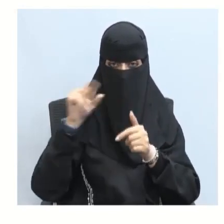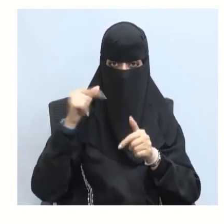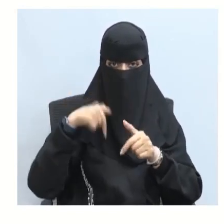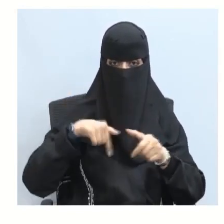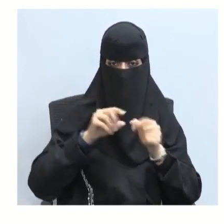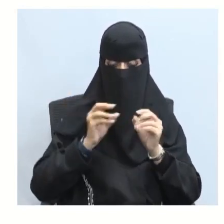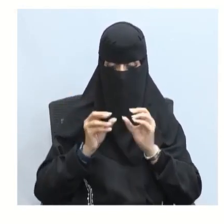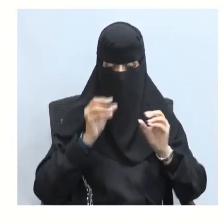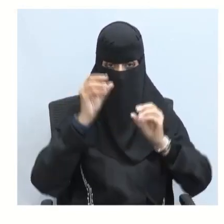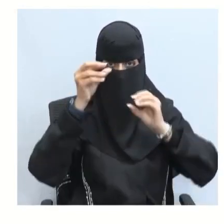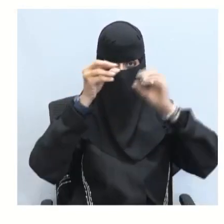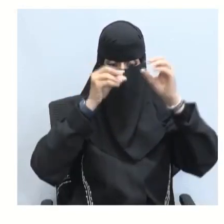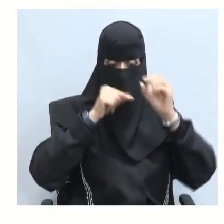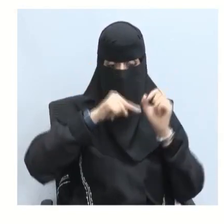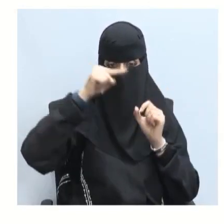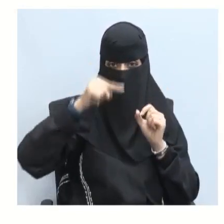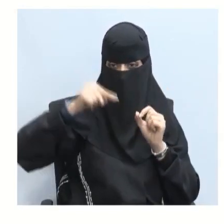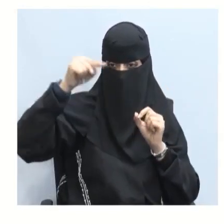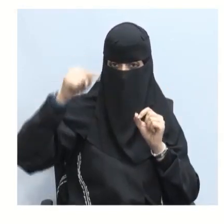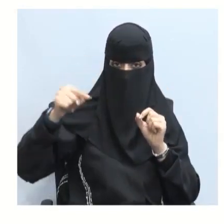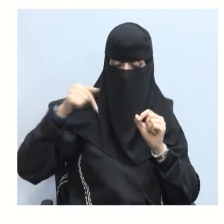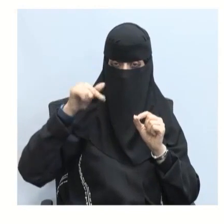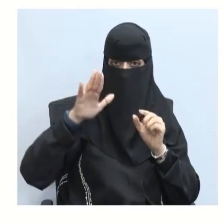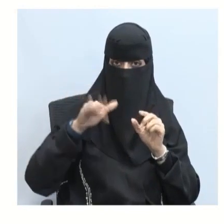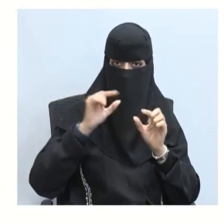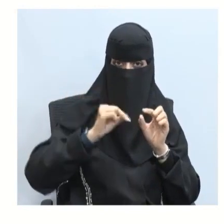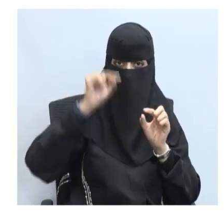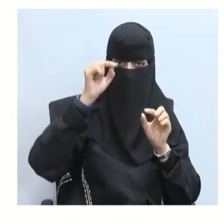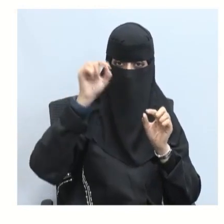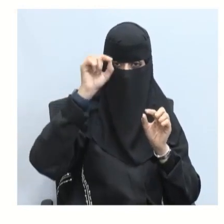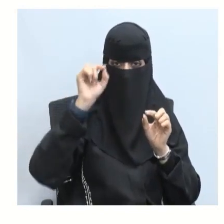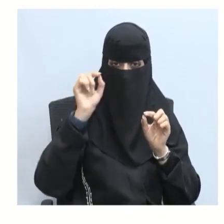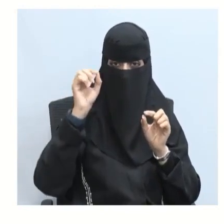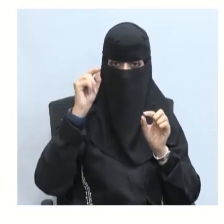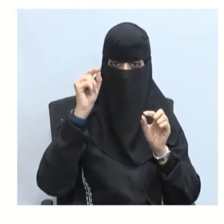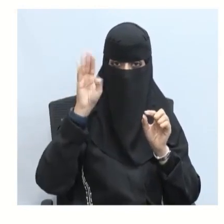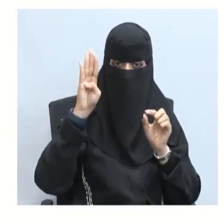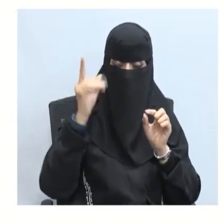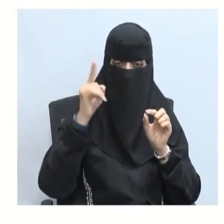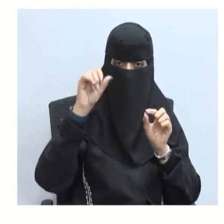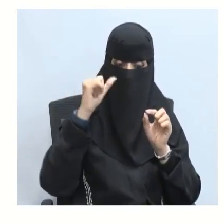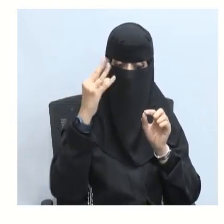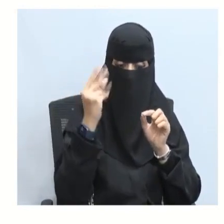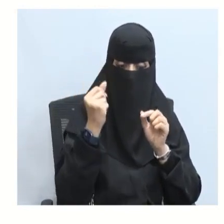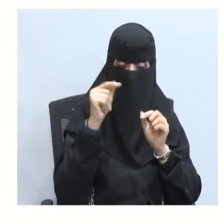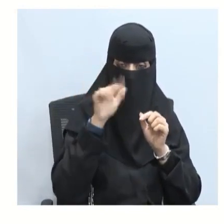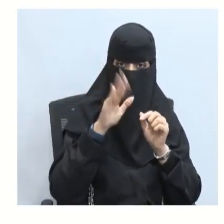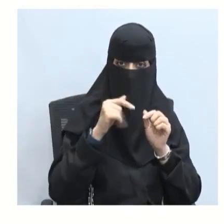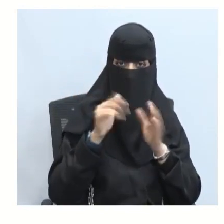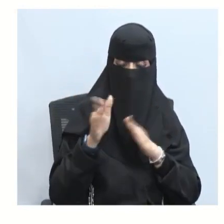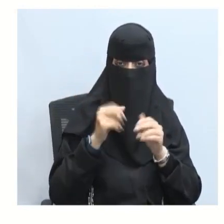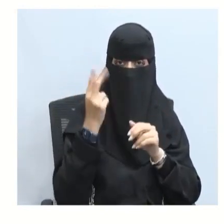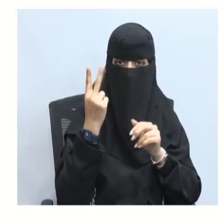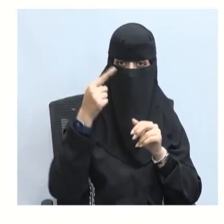زاويه في هذه المثلثات او الزوايا ستكون عباره عن ذره كربون اذا بامكانك عدها سيصبح لدي هنا